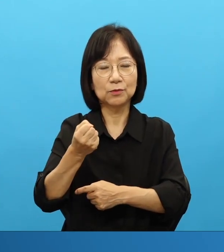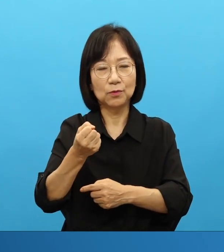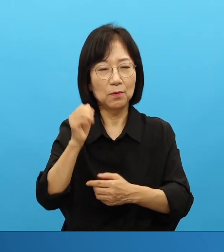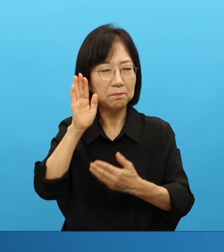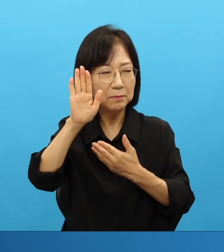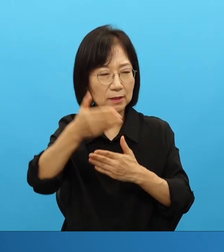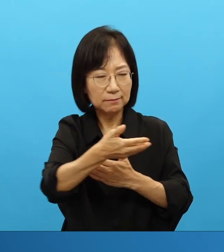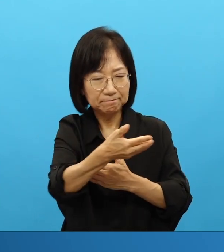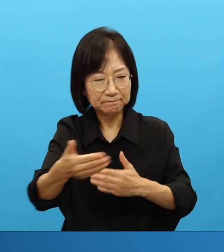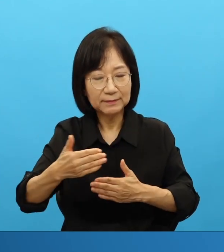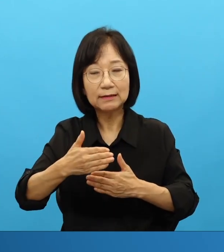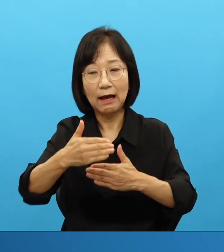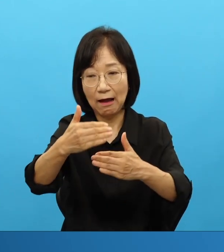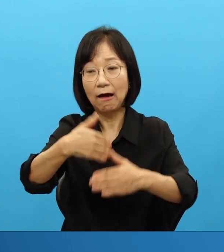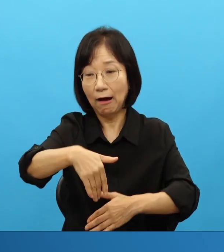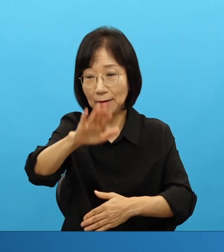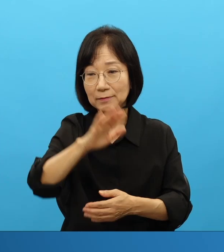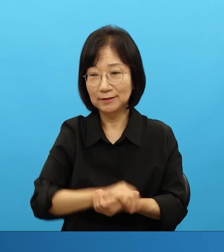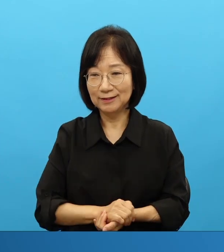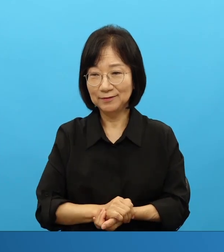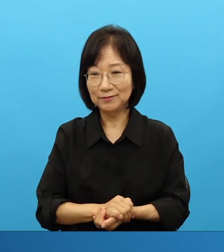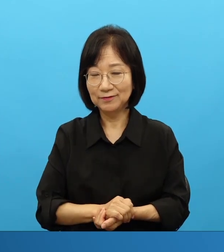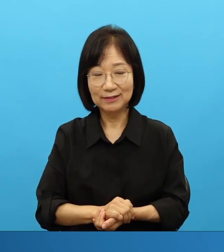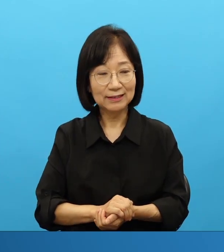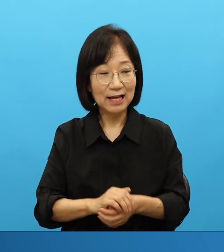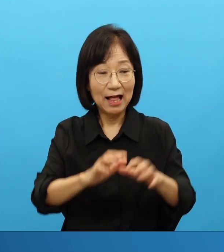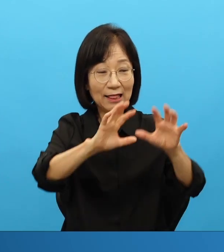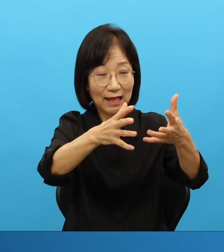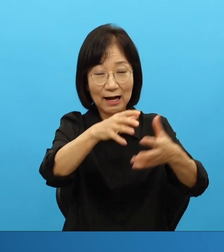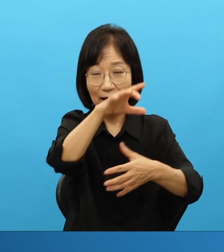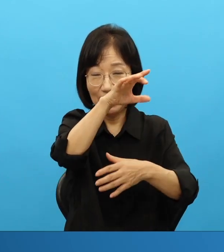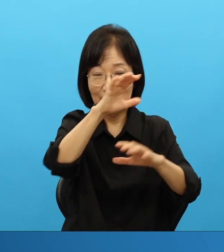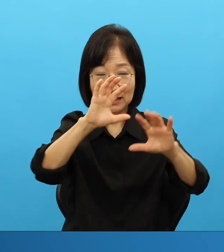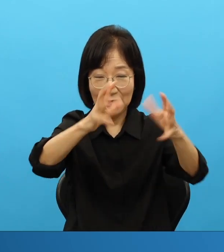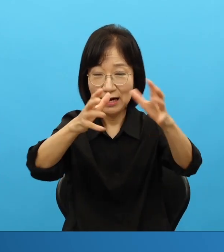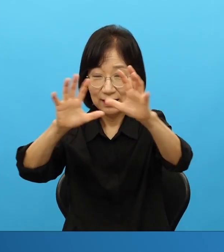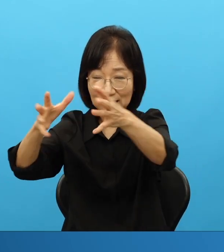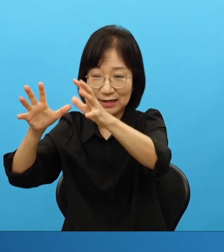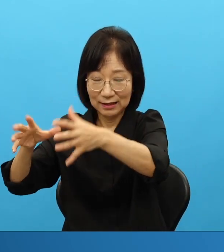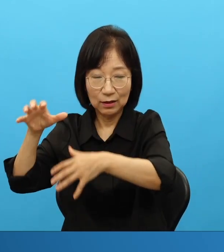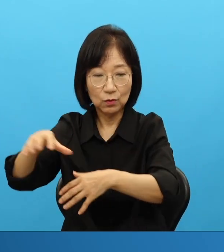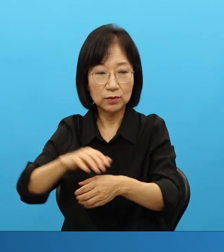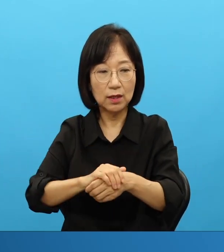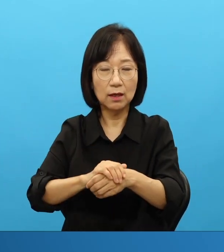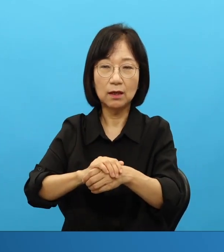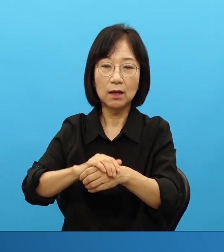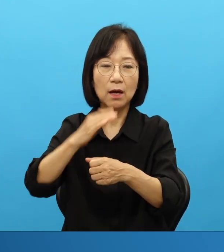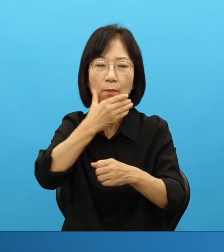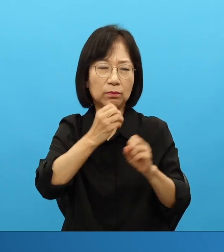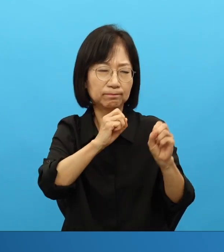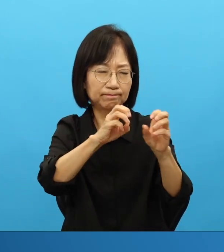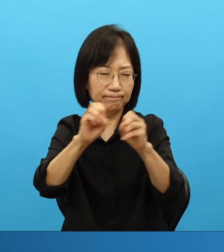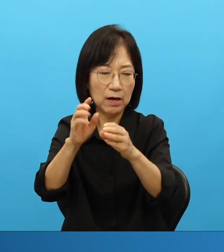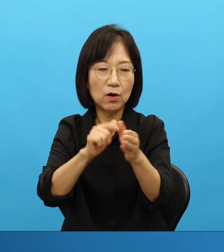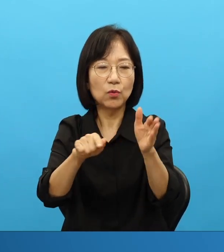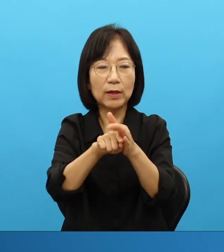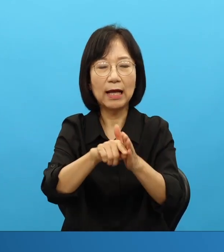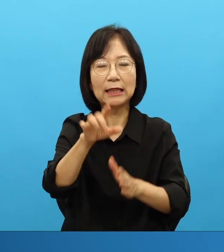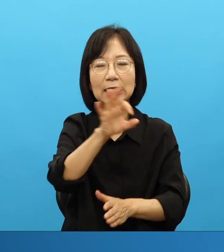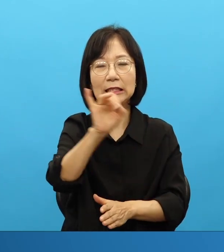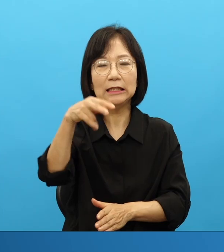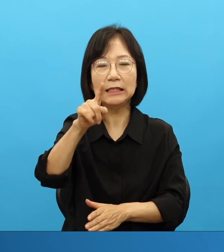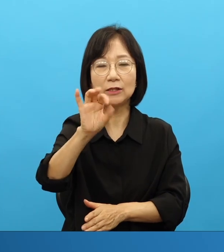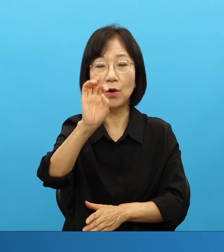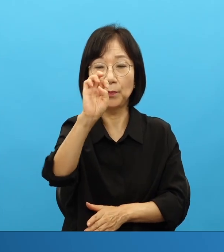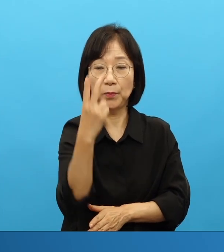각 나라마다 군데군데 이정표를 세우는 거예요. And in each and every country, you must raise up this guidepost. 기도로 누릴 수 있습니다. So you can enjoy